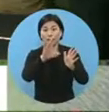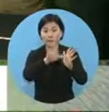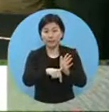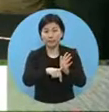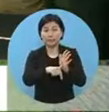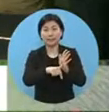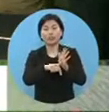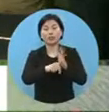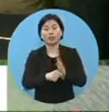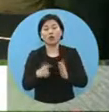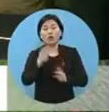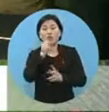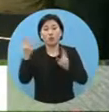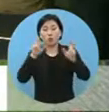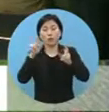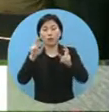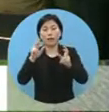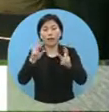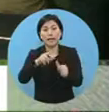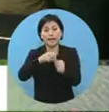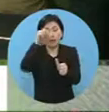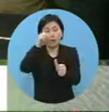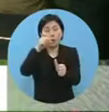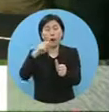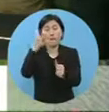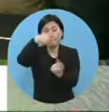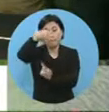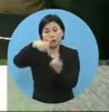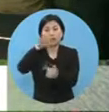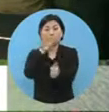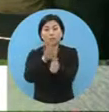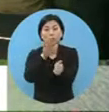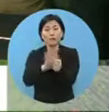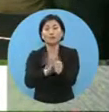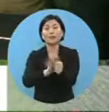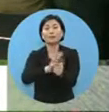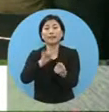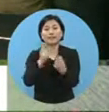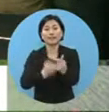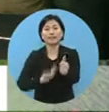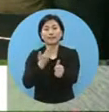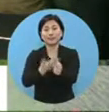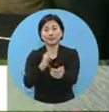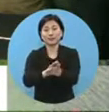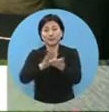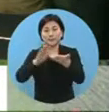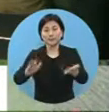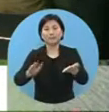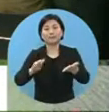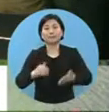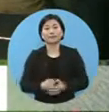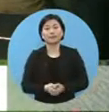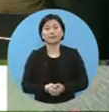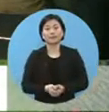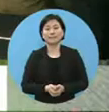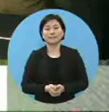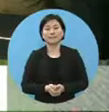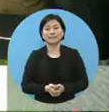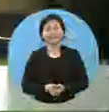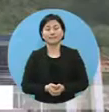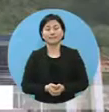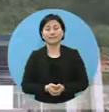시간에는 중소기업 채용 면접 지원 서비스에 대해 전라남도 일자리 정책실 정창모 팀장에게 듣습니다.